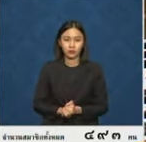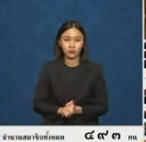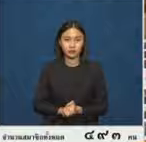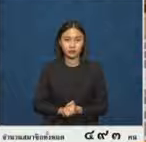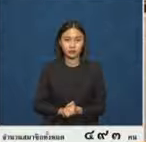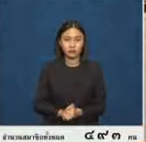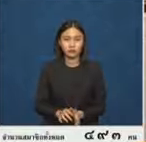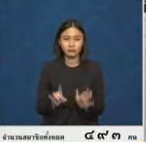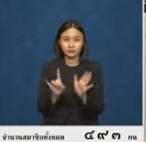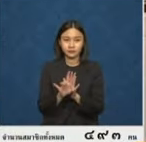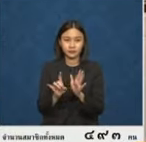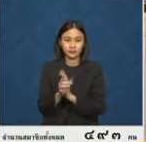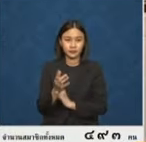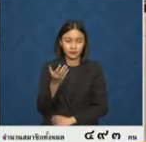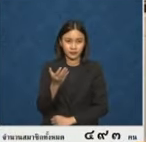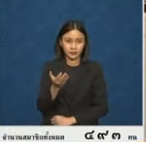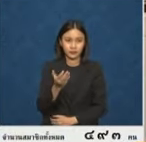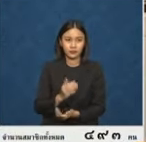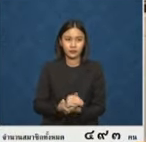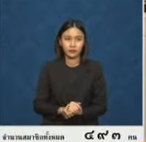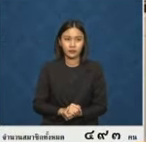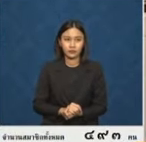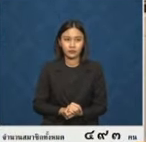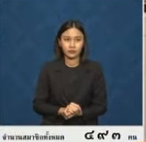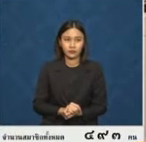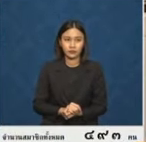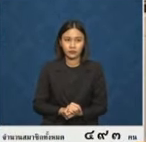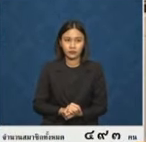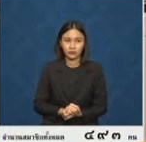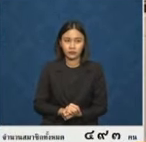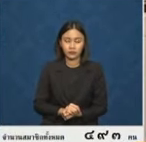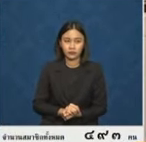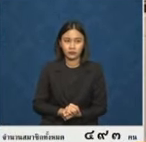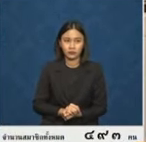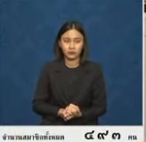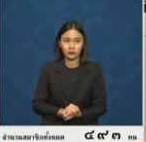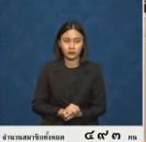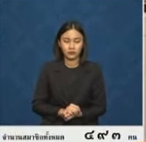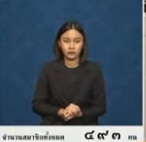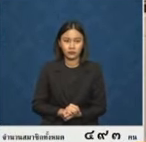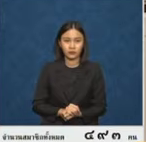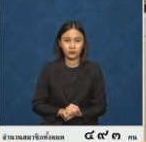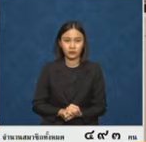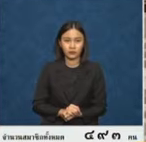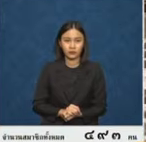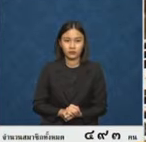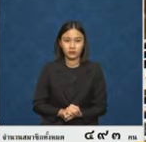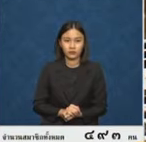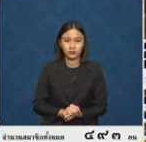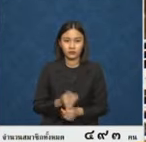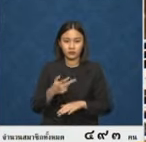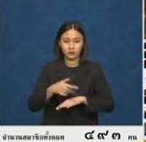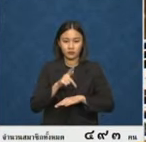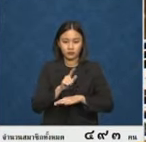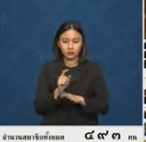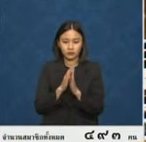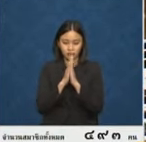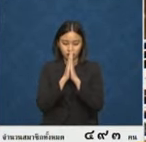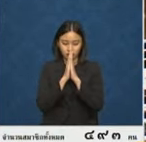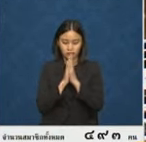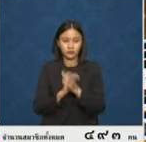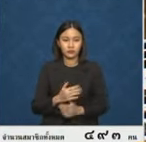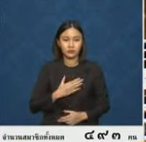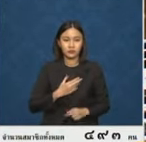ท่านสุดท้ายนะครับท่านชัชวาลแพทย์ยาไทยครับเชิญครับกราบเรียนท่านประธานที่เคารพ